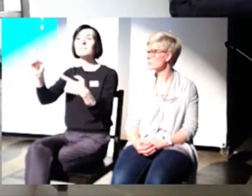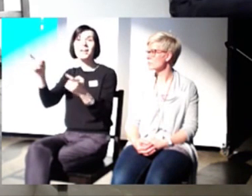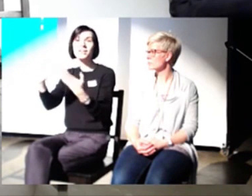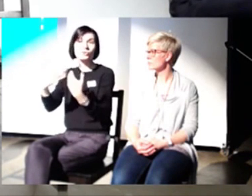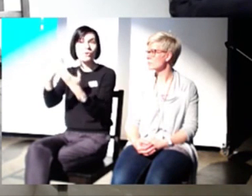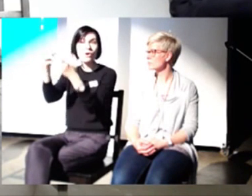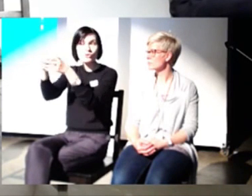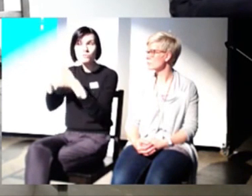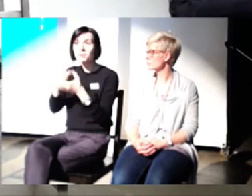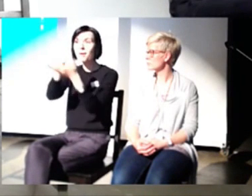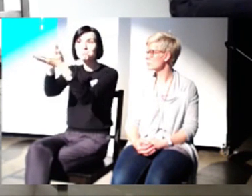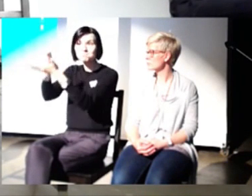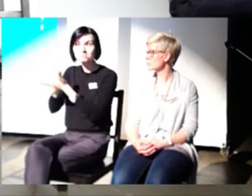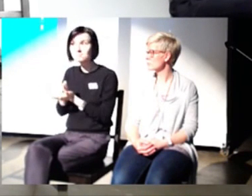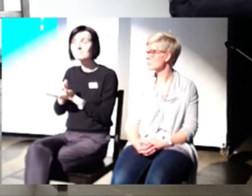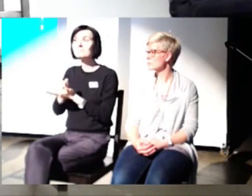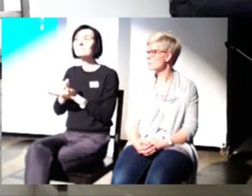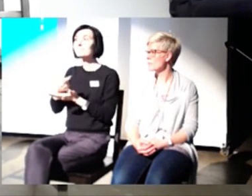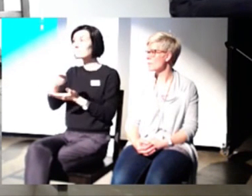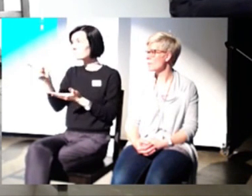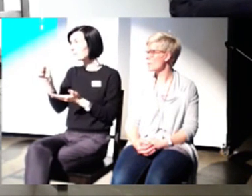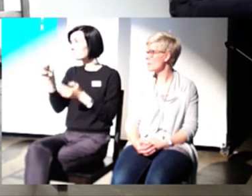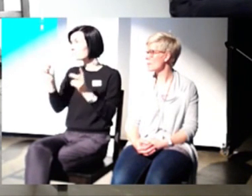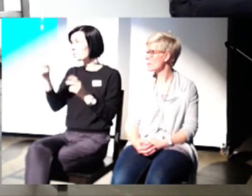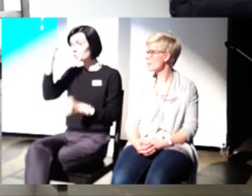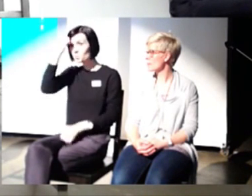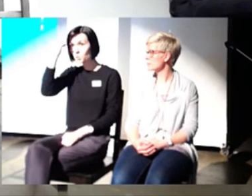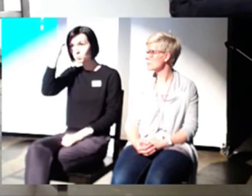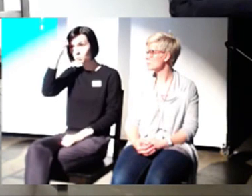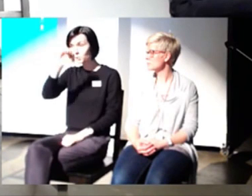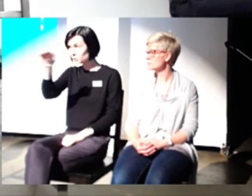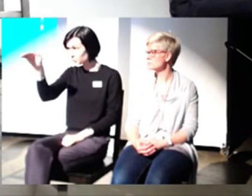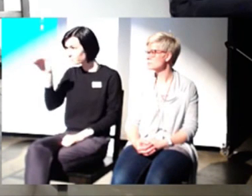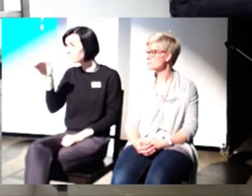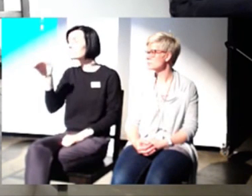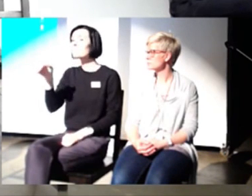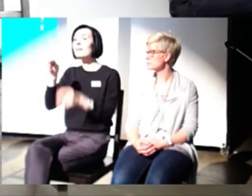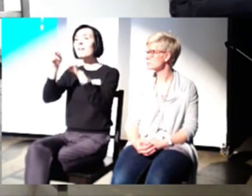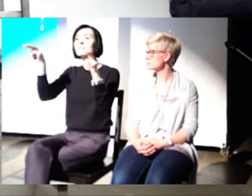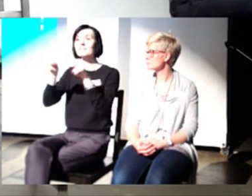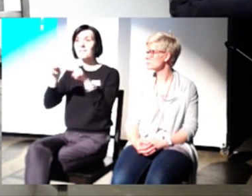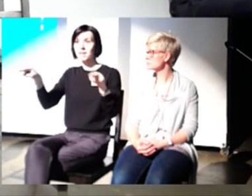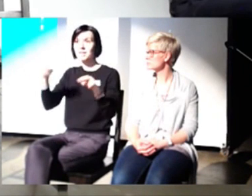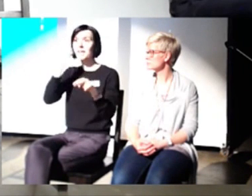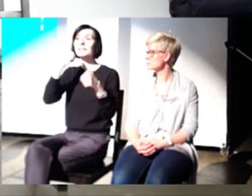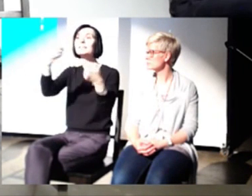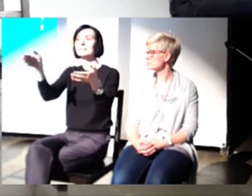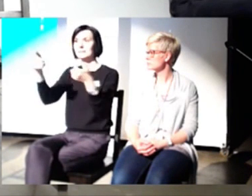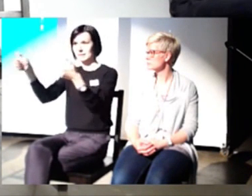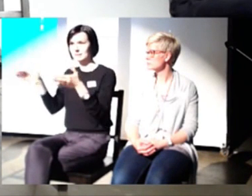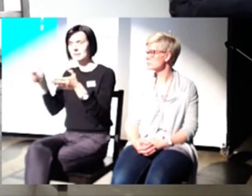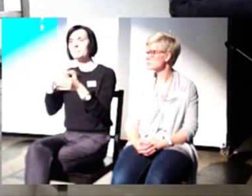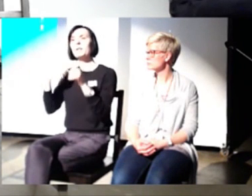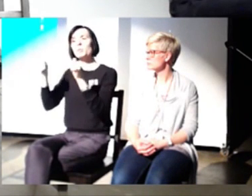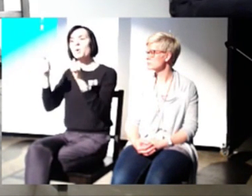syntyy. Ja sitten hei, muistakaa myös ne kansainväliset residenssit. Mun mielestä jonkun meistä pitäisi hakea apurahaa siihen, että menisi